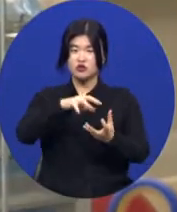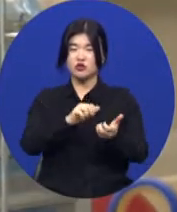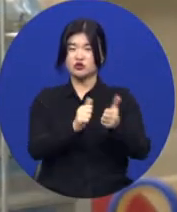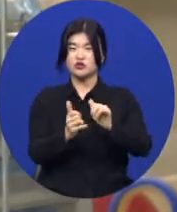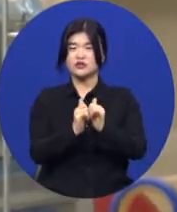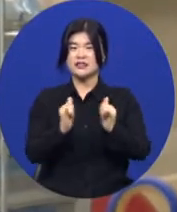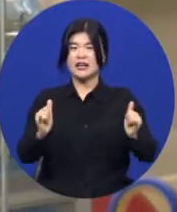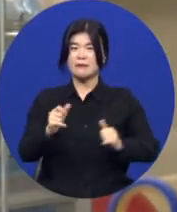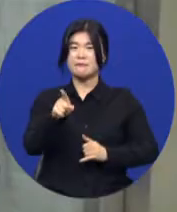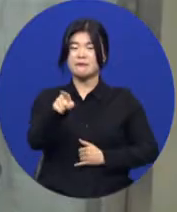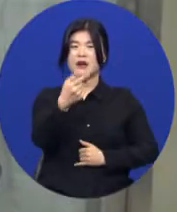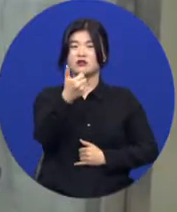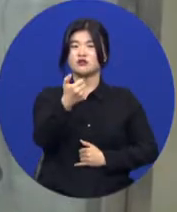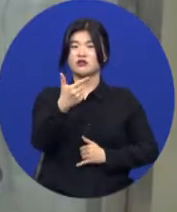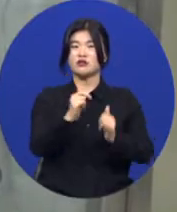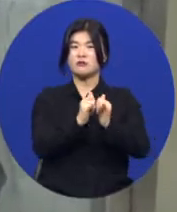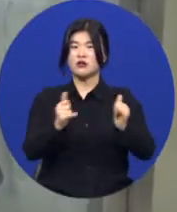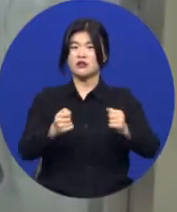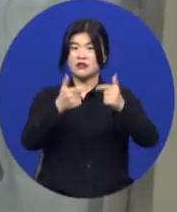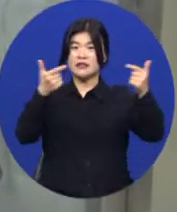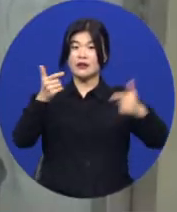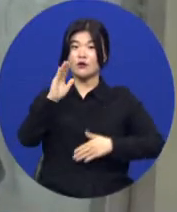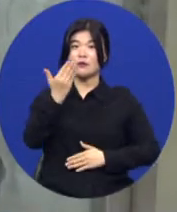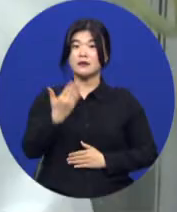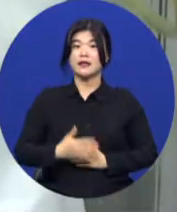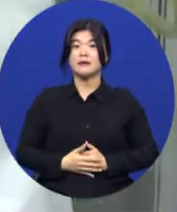사망자는 백신 여섯 명으로 늘었습니다